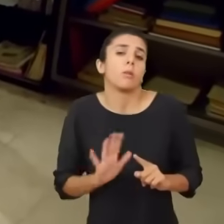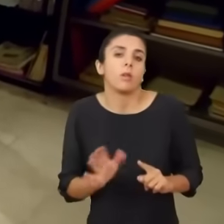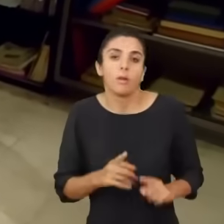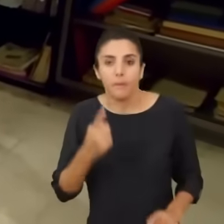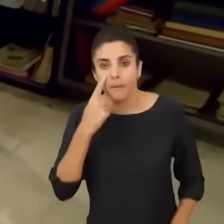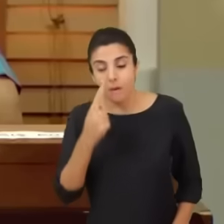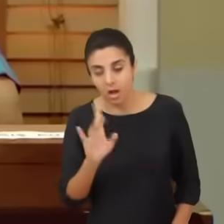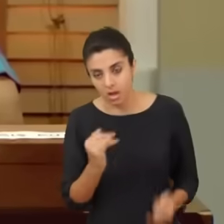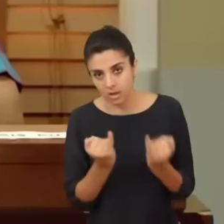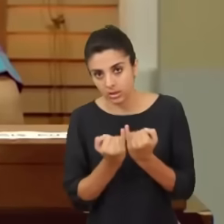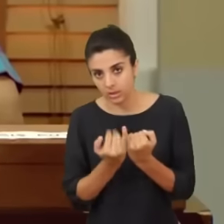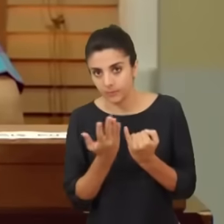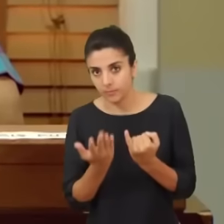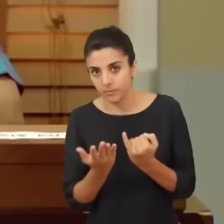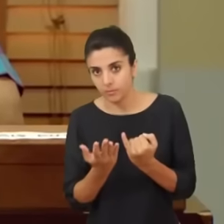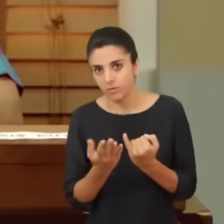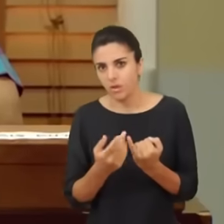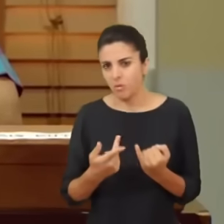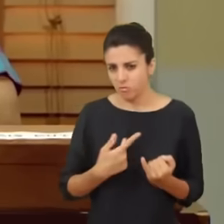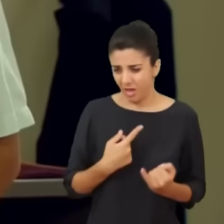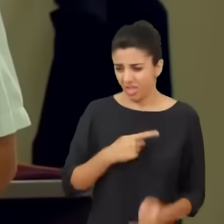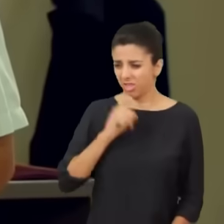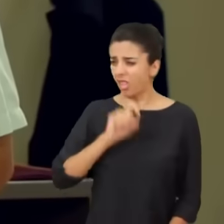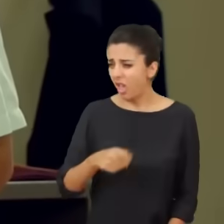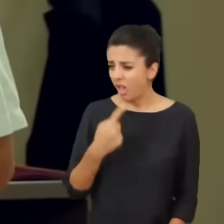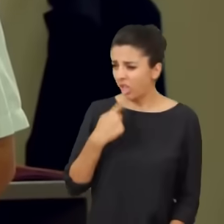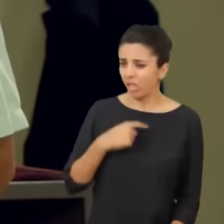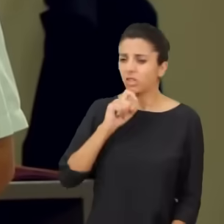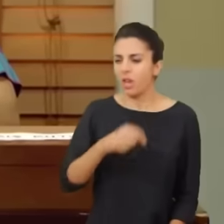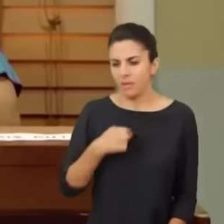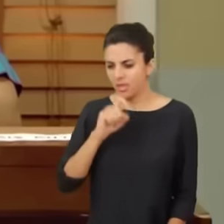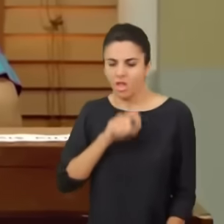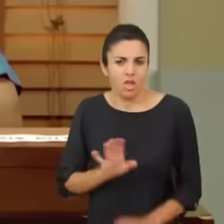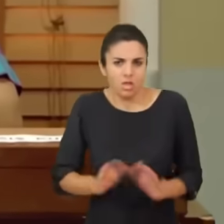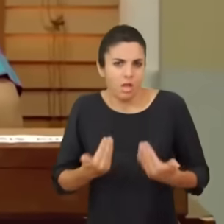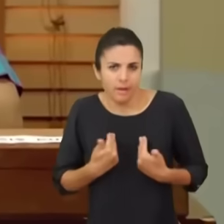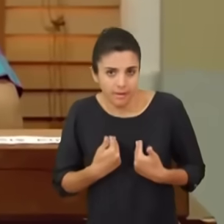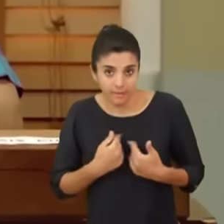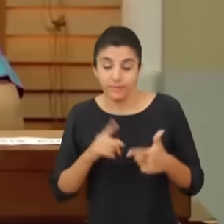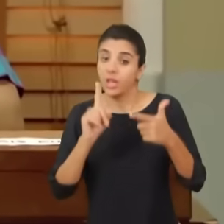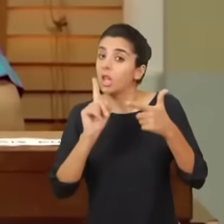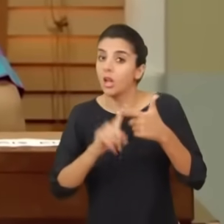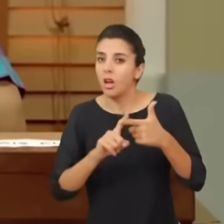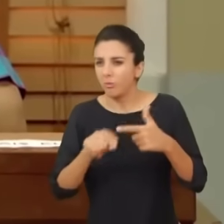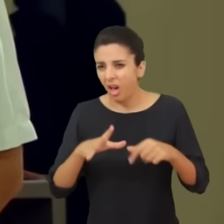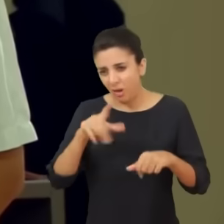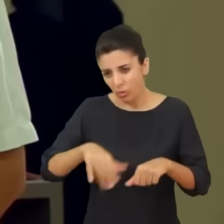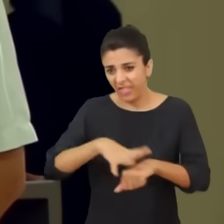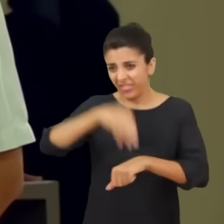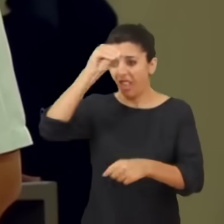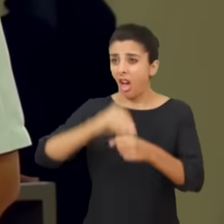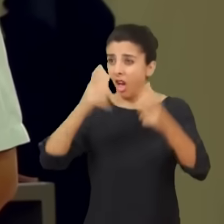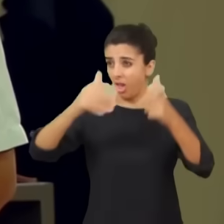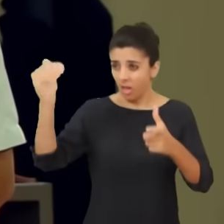Bak kardeşim. Ben senin dayın değilim, bu bir. İkincisi, burası dağ başı değil,